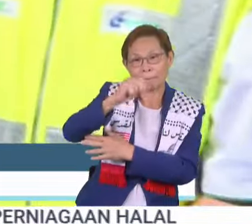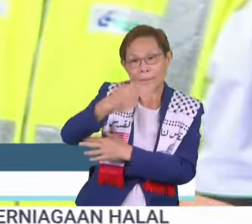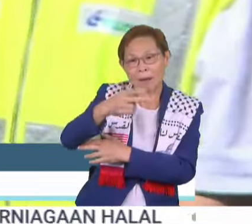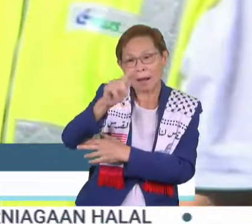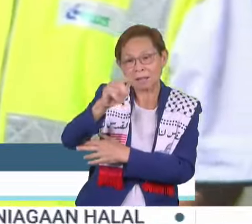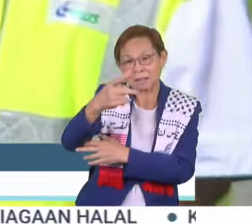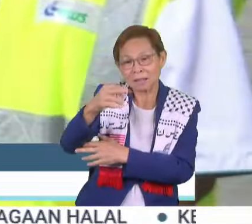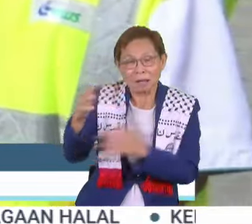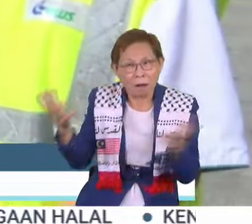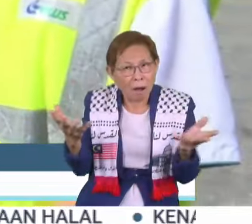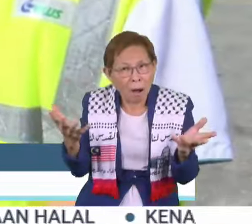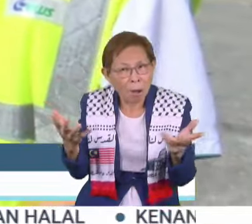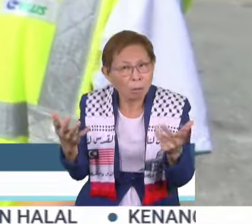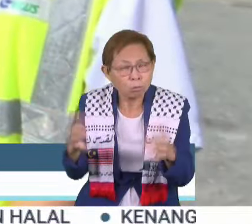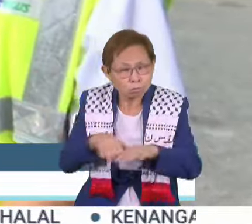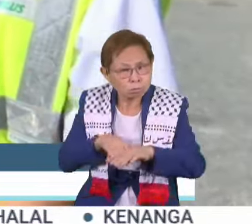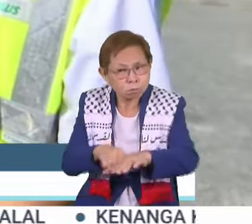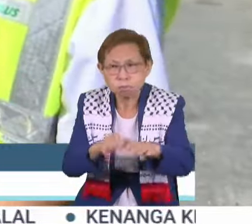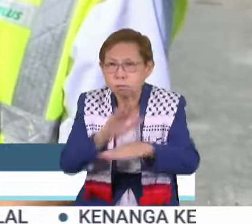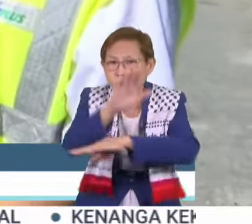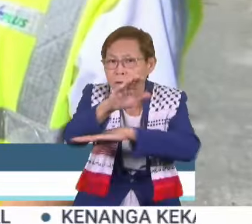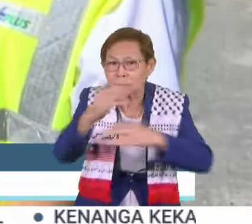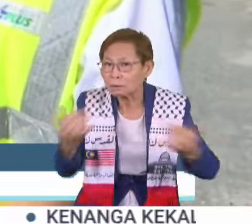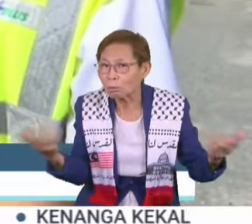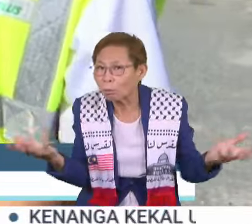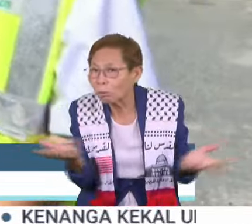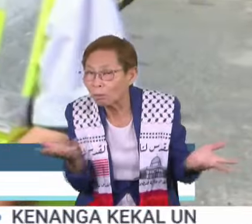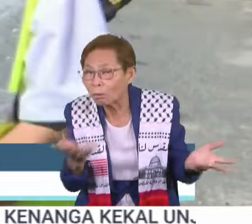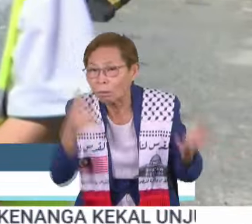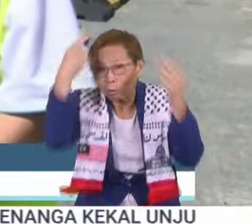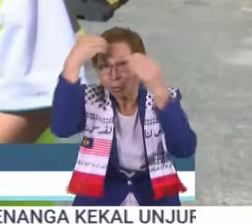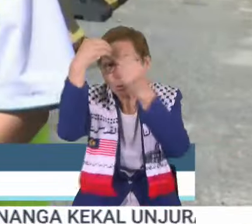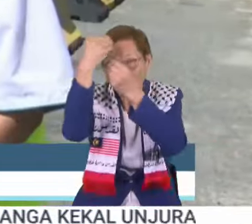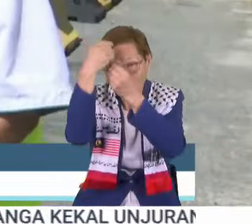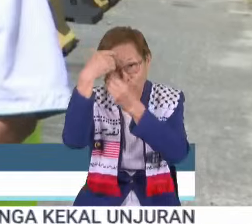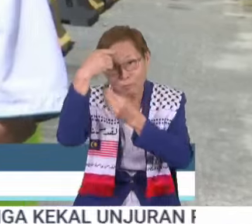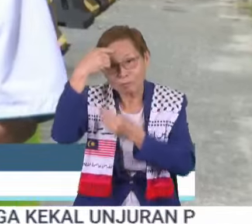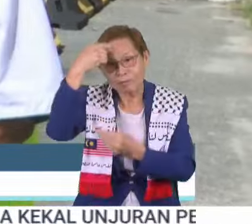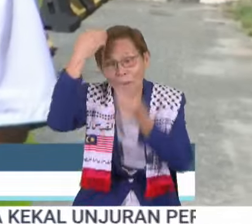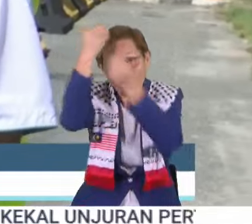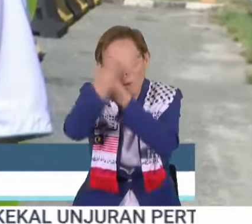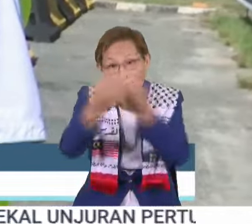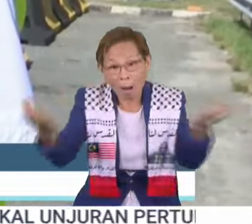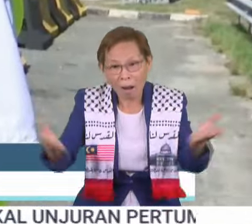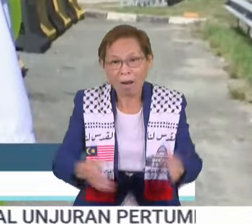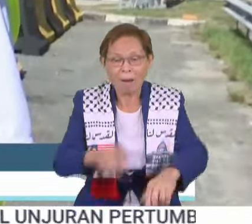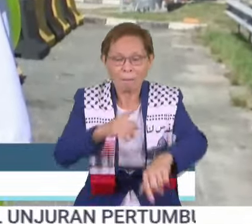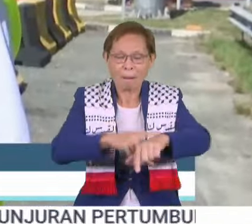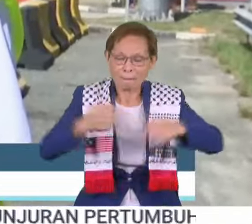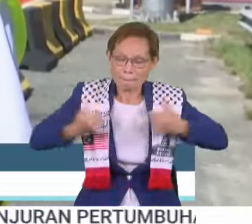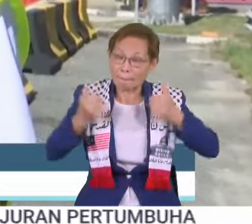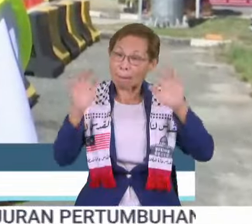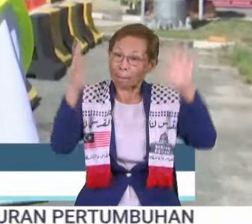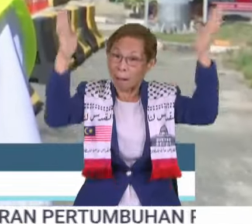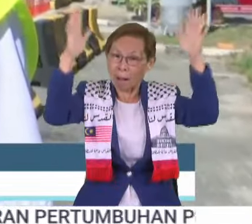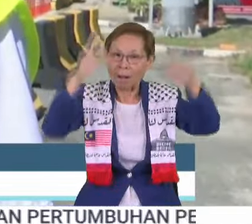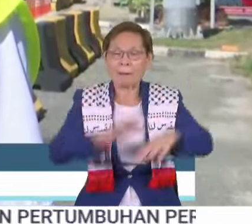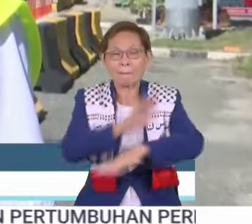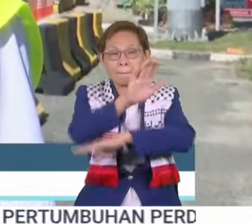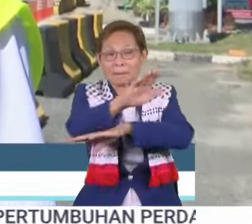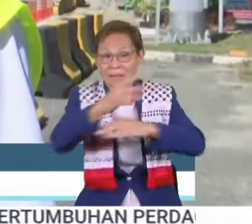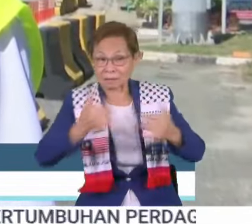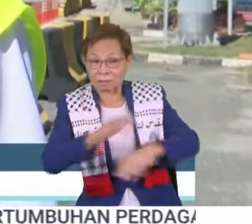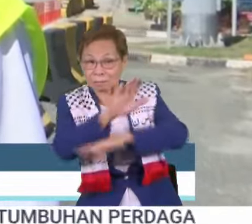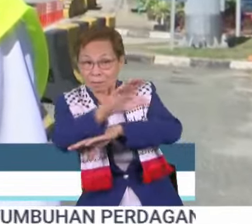trafik pada petang ini. Okey, untuk makluman semua, sebenarnya musim perayaan Aidilfitri ini, pada petang